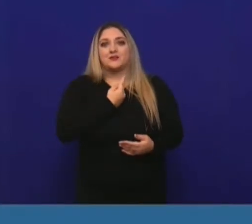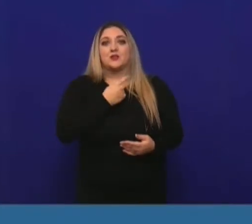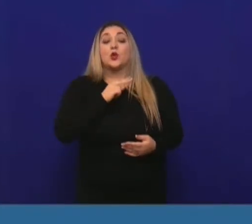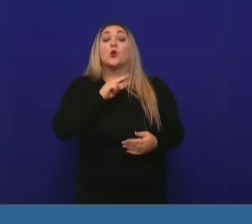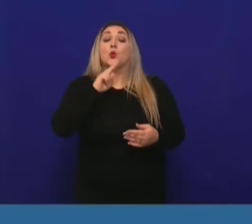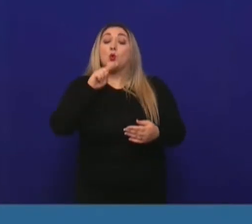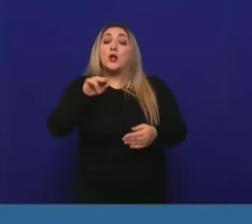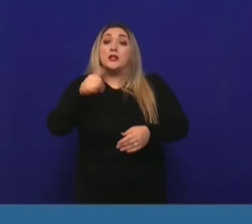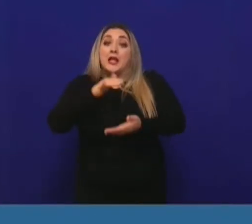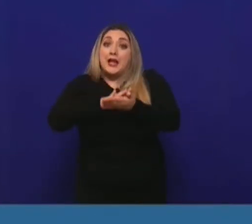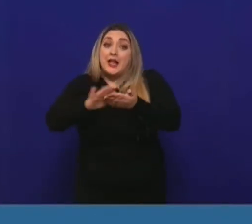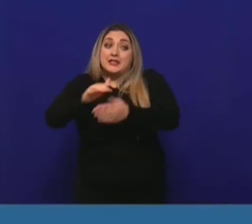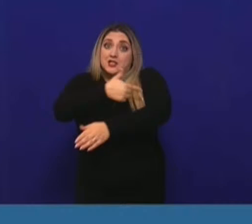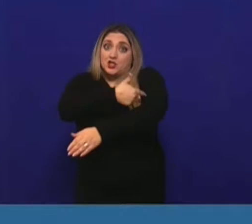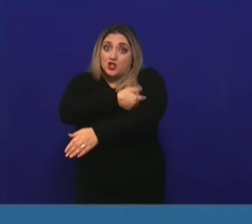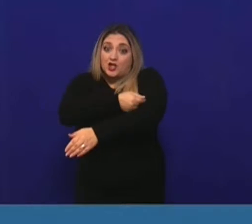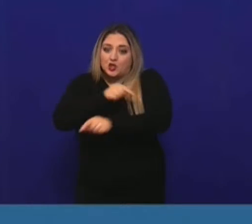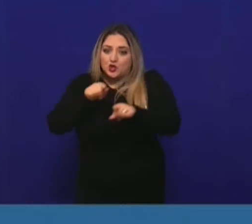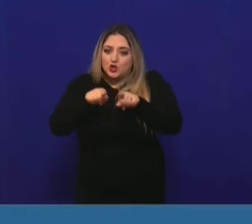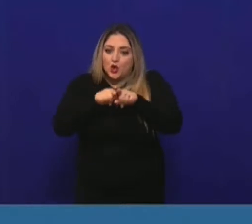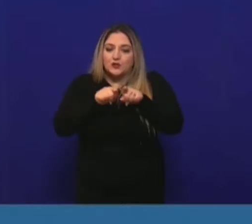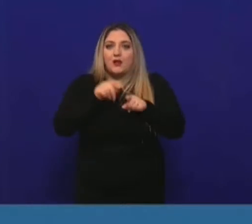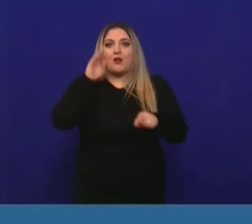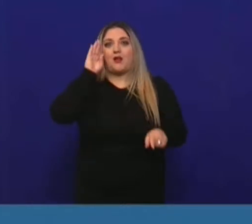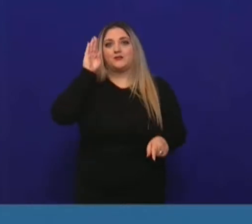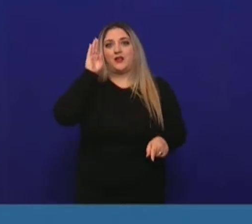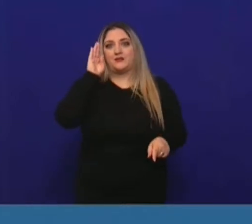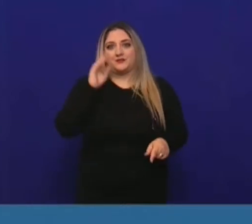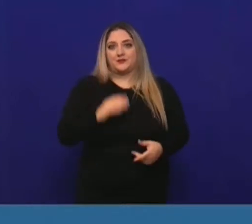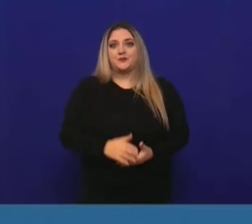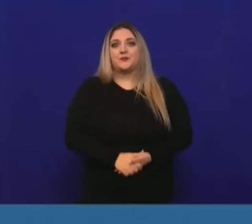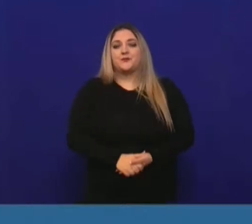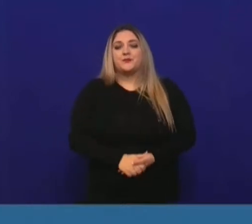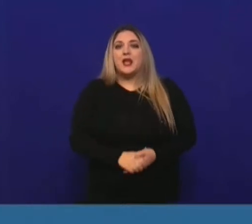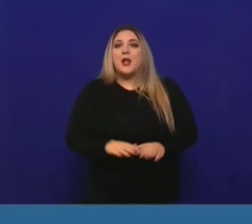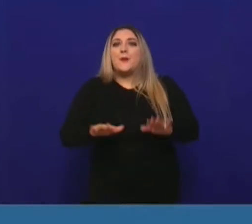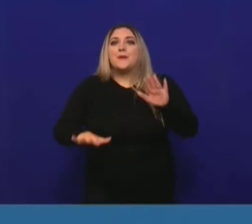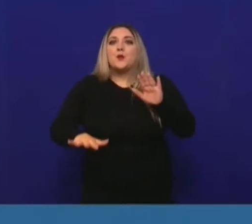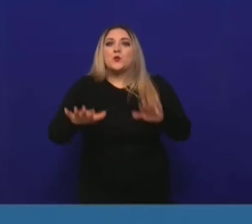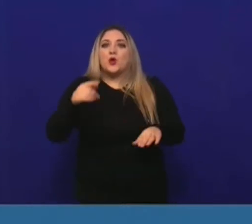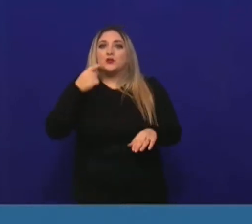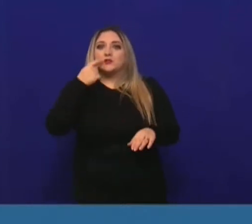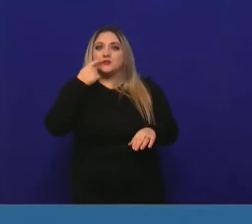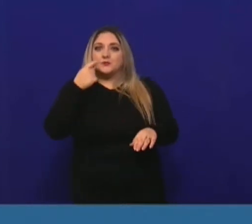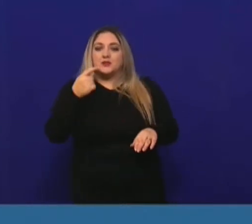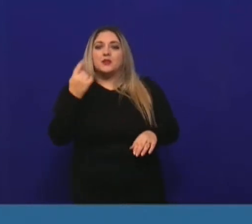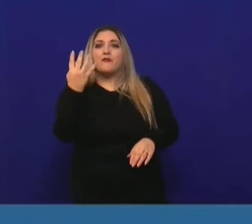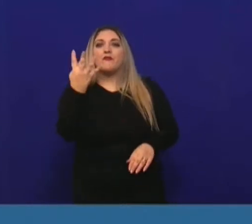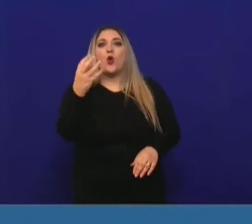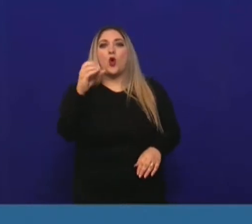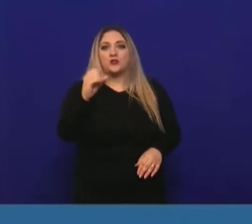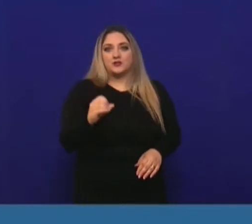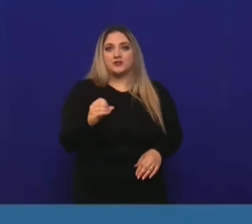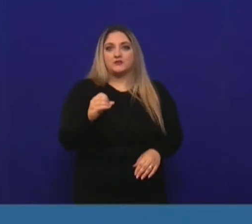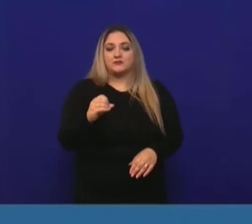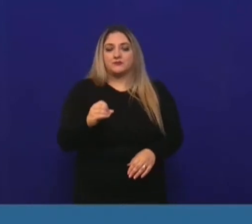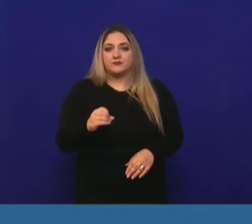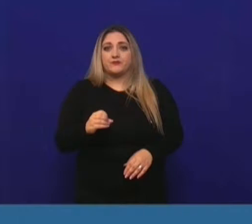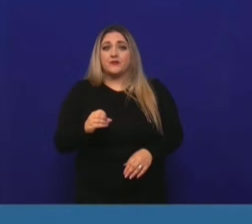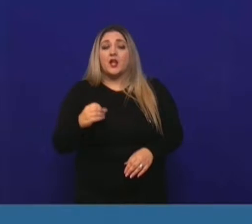tlaqamt, importanti nibqgħu nieħdu ħsieb. L-età medja hija ta' 40 sena bħalissa. Bqajna dejjem